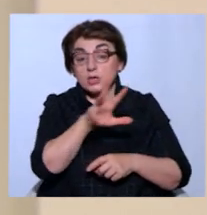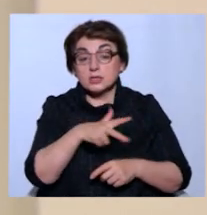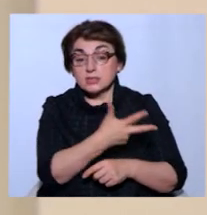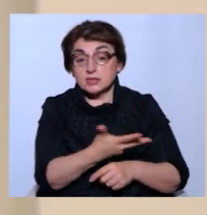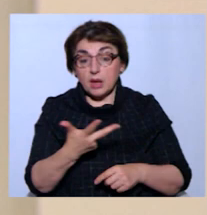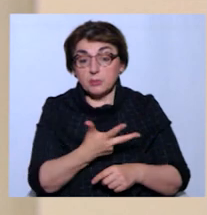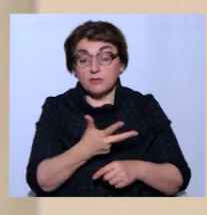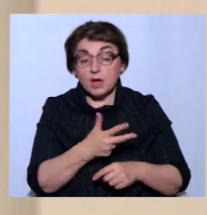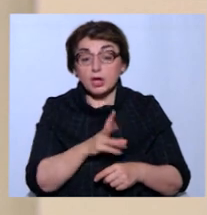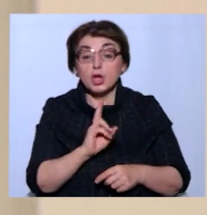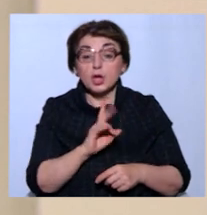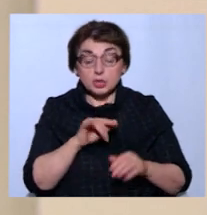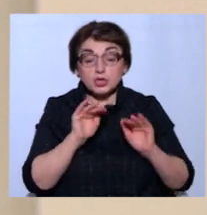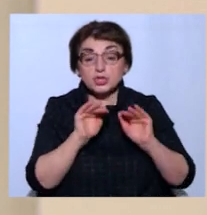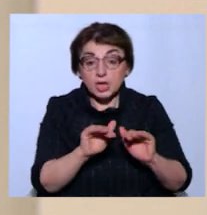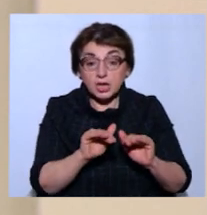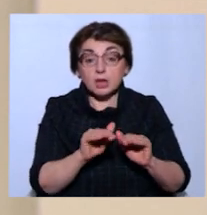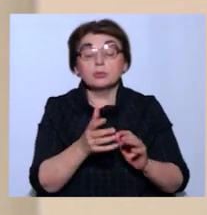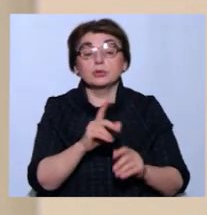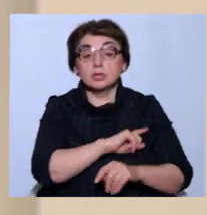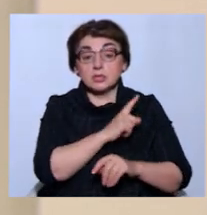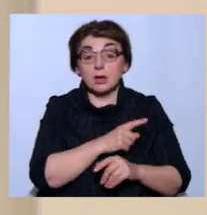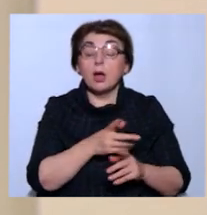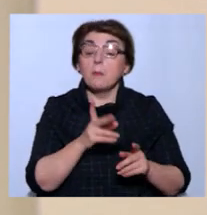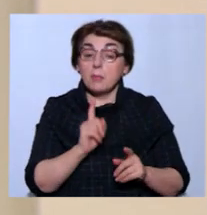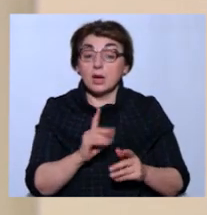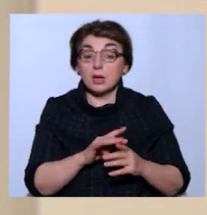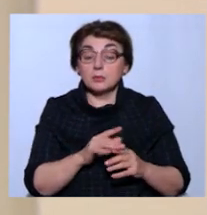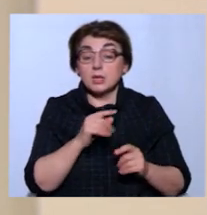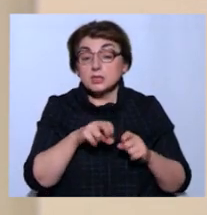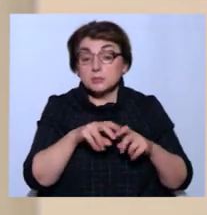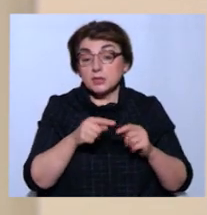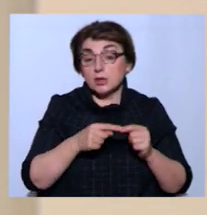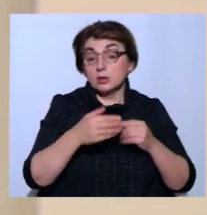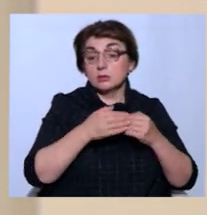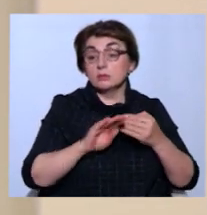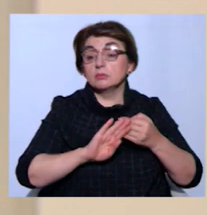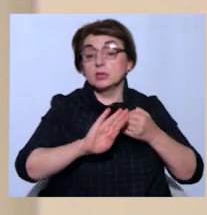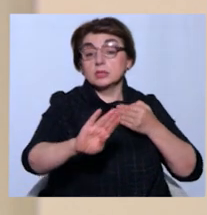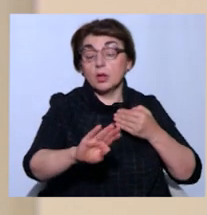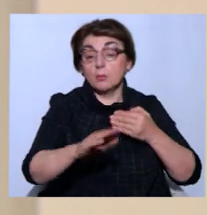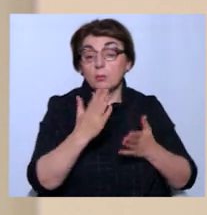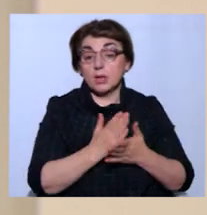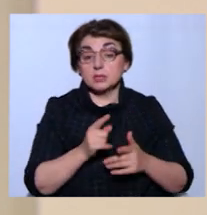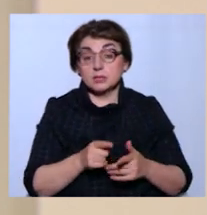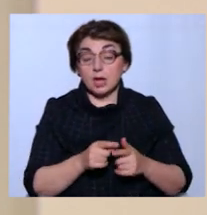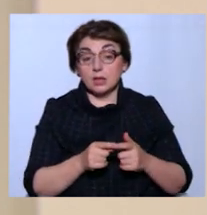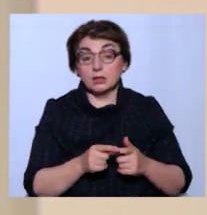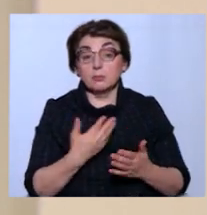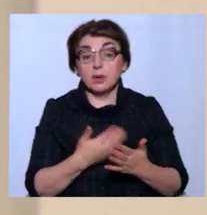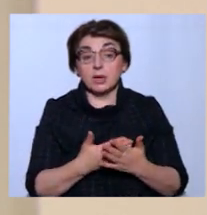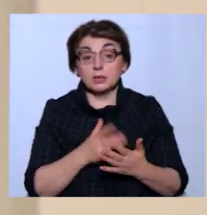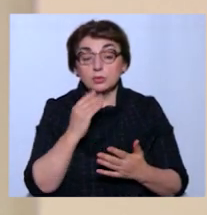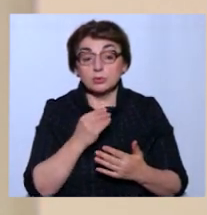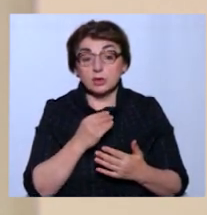მაგრამ არსებობს ისეთი ძალაც, რომელიც კონტაქტის გარეშე, გარკვეულ მანძილზე, დისტანციურად მოქმედებს. აი მაგალითად,